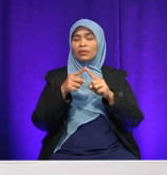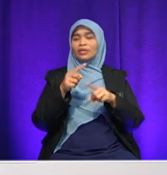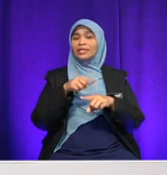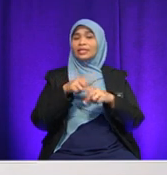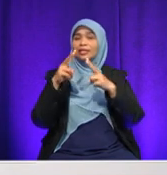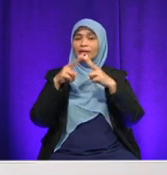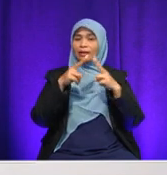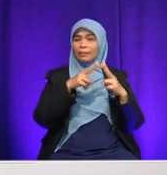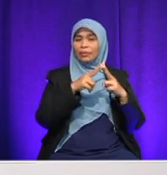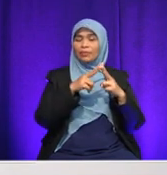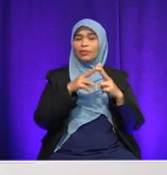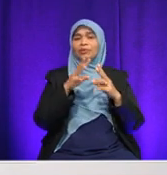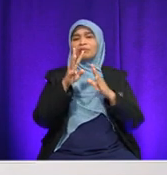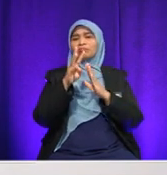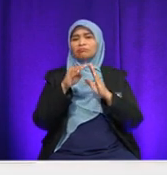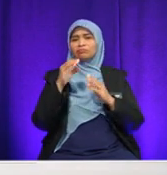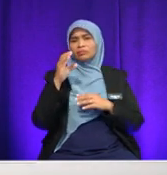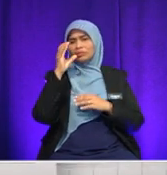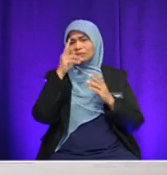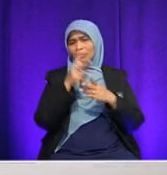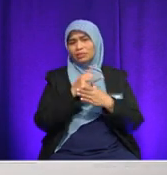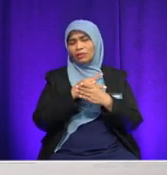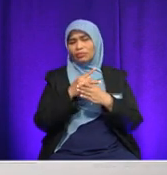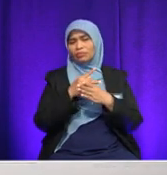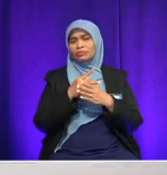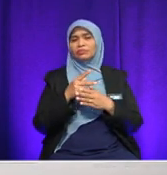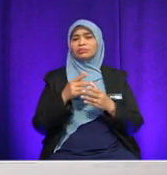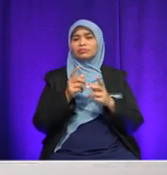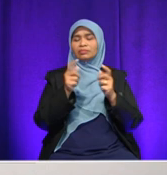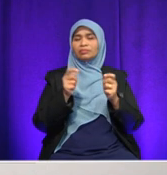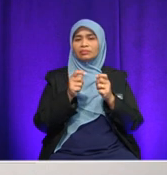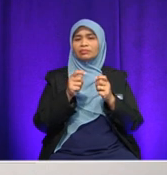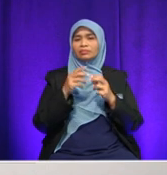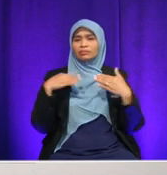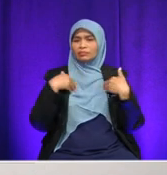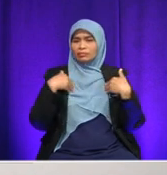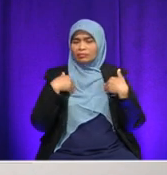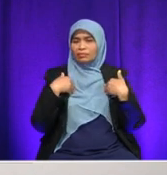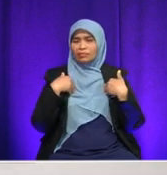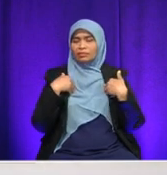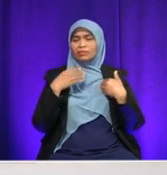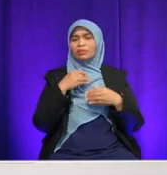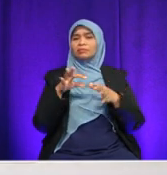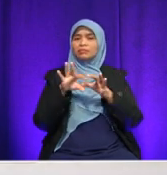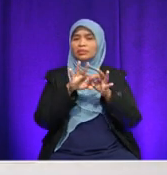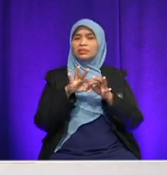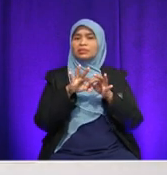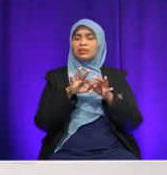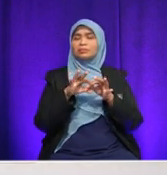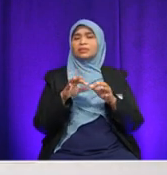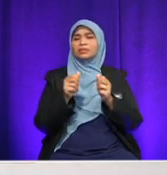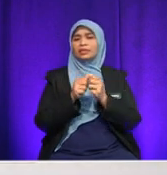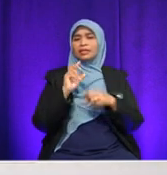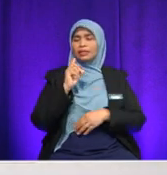okey, menjolok sarang, okey, lepas tu menjolok bekerjasama dengan kami,